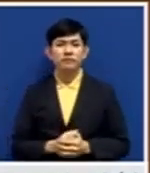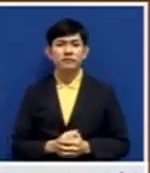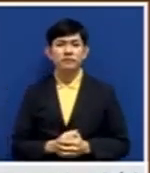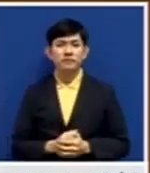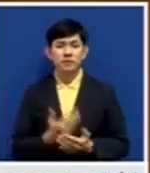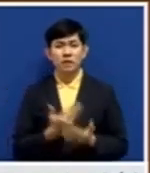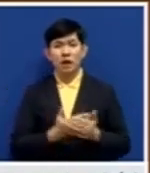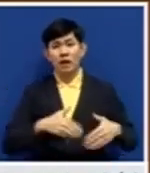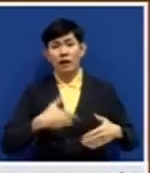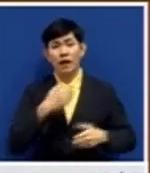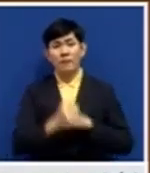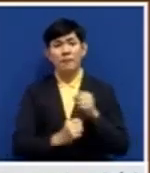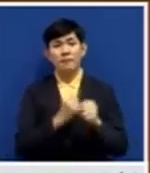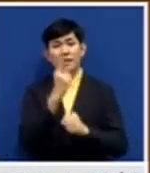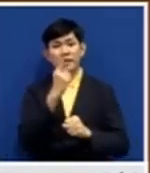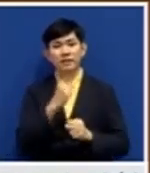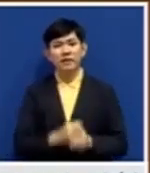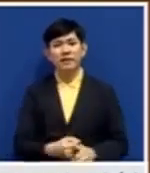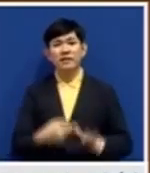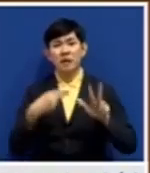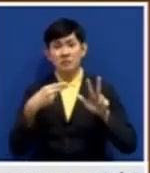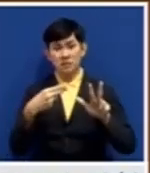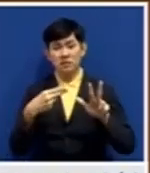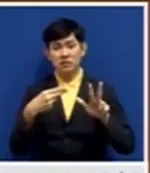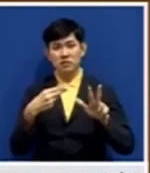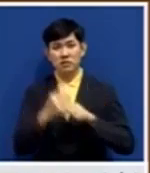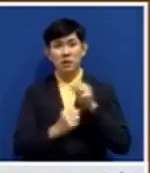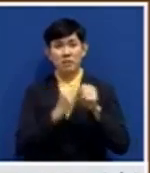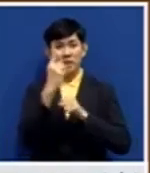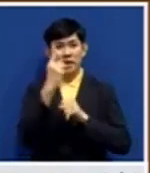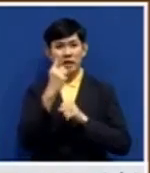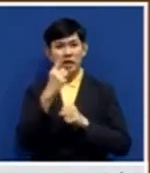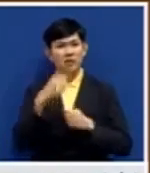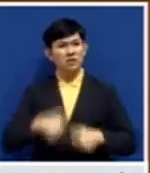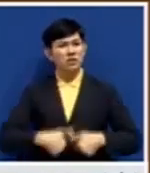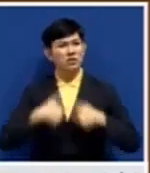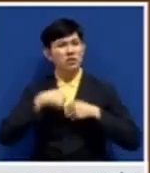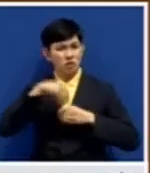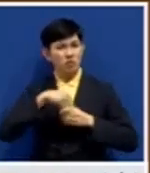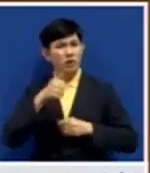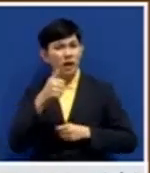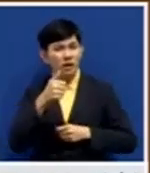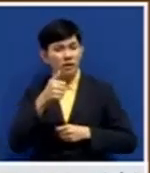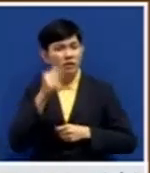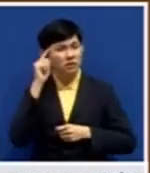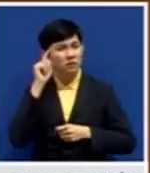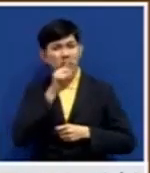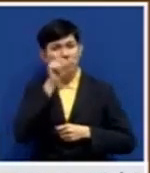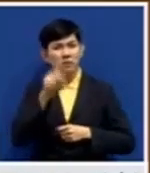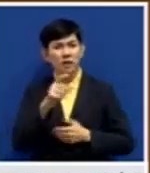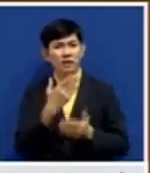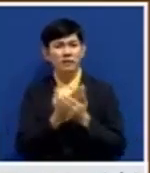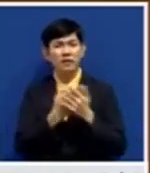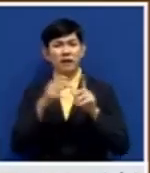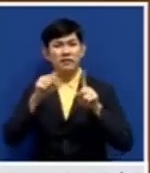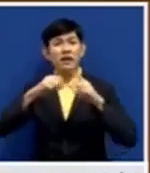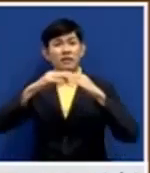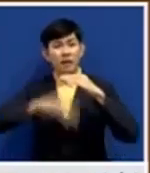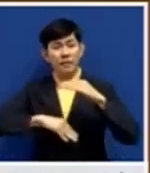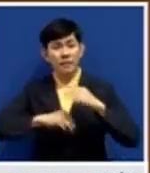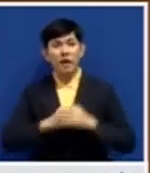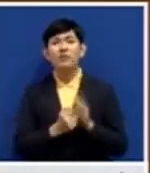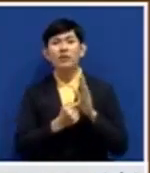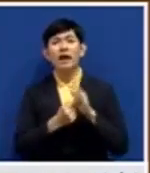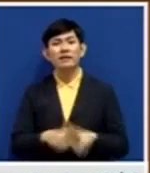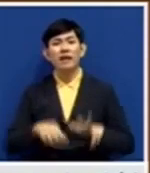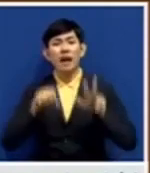ารายได้ปีหนึ่งเนี่ย 30,000 บาทต่อปีมันอยู่กันได้ยังไงเพราะนั้นพูดถึงต่ำแสนนะถ้า 30,000 บ